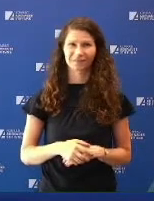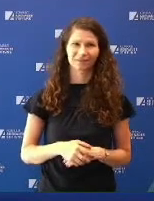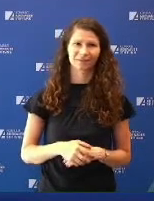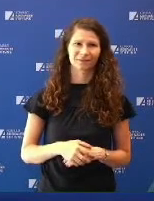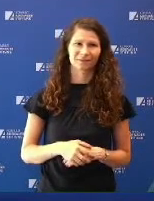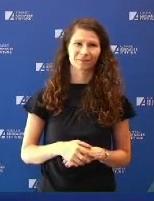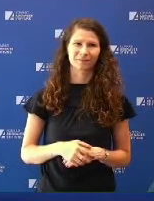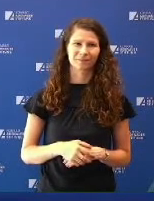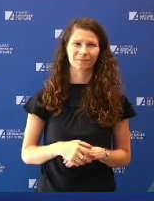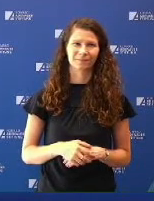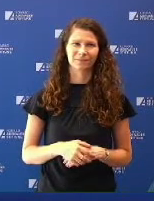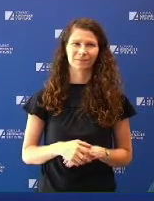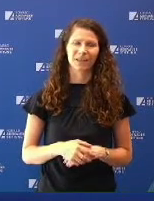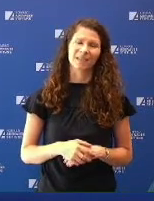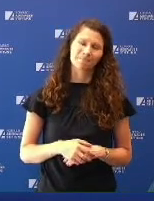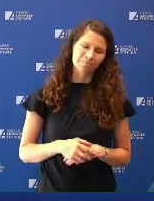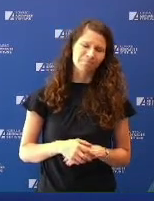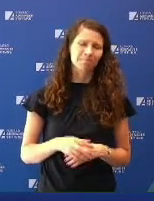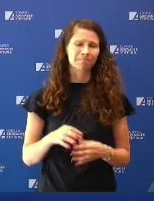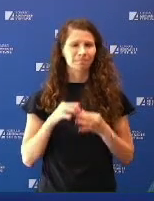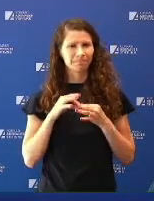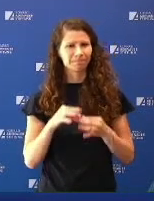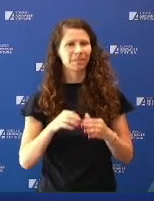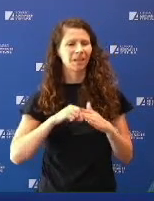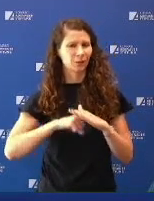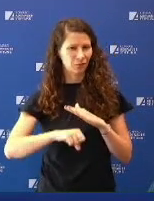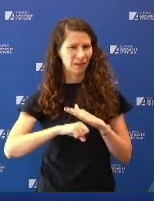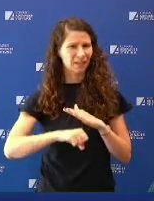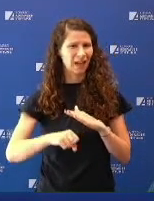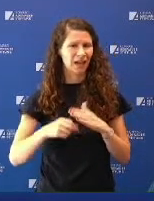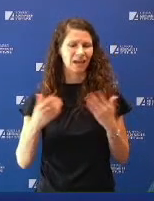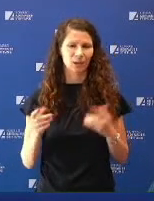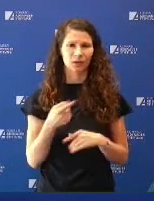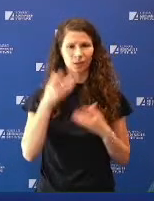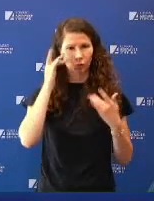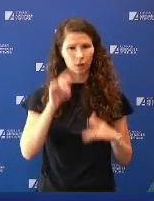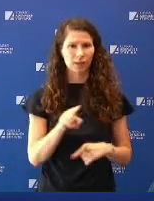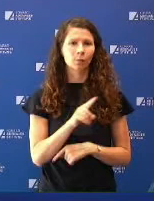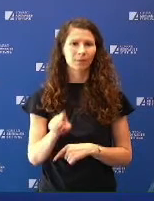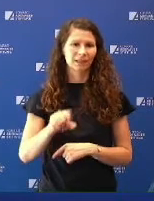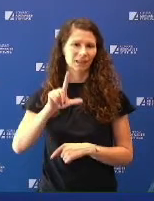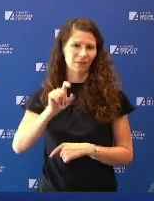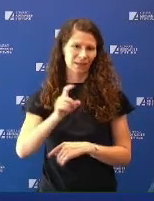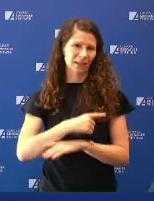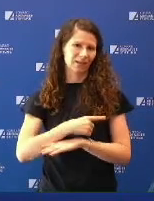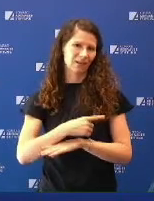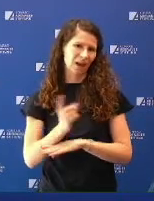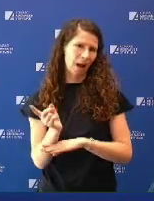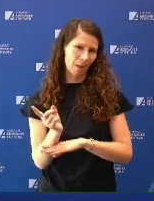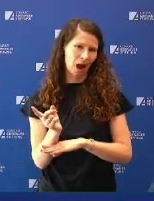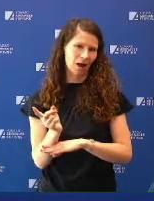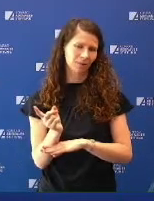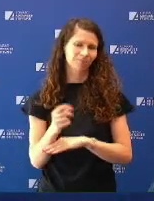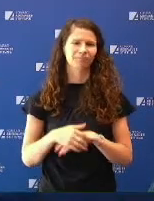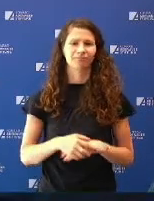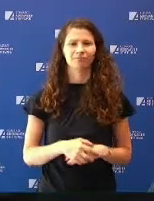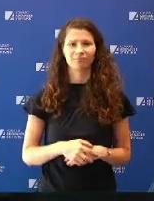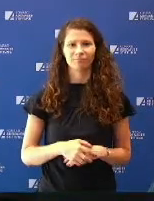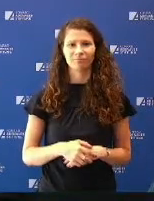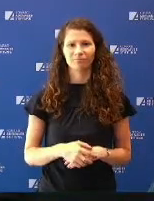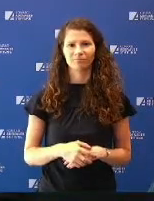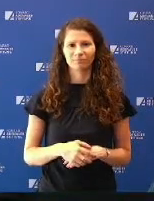Man muss nochmal, zu dem Geschwindigkeitsaspekt, wir haben eine Zulassung für bis zu 20 km/h. Das heißt, auf jeden Fall ist das